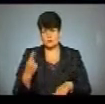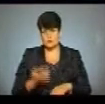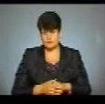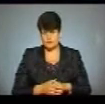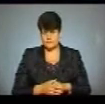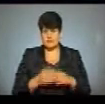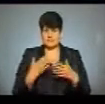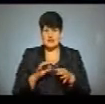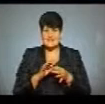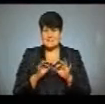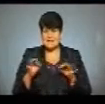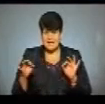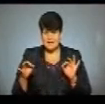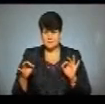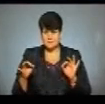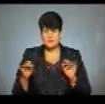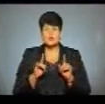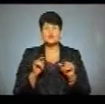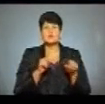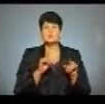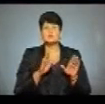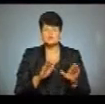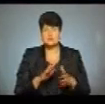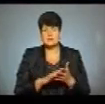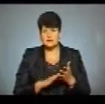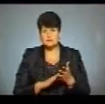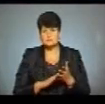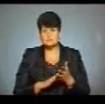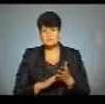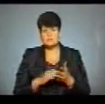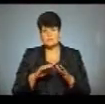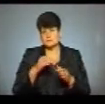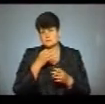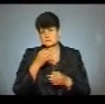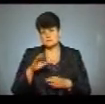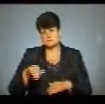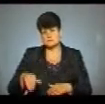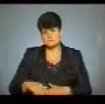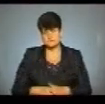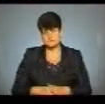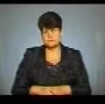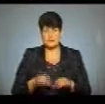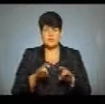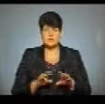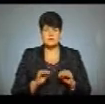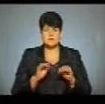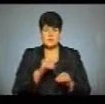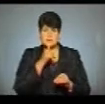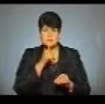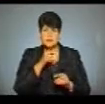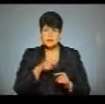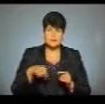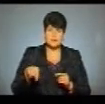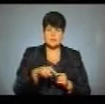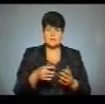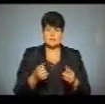Вже деталі, що там буде надалі, повідомимо згодом. Рішення встановити експериментальне кільце